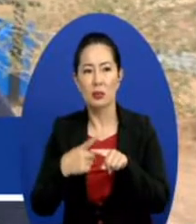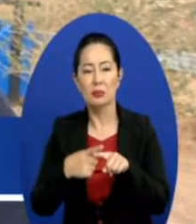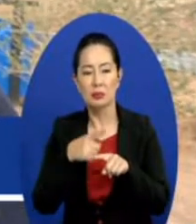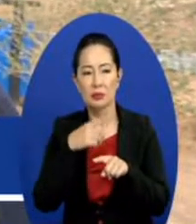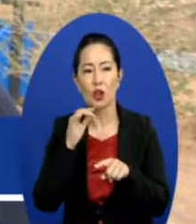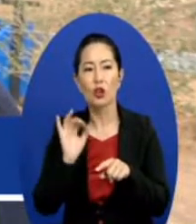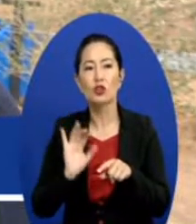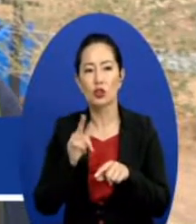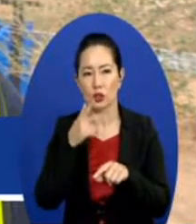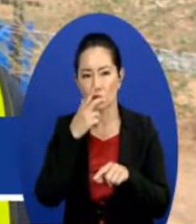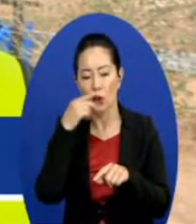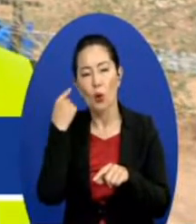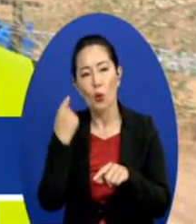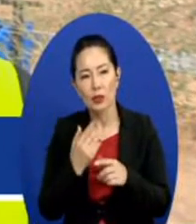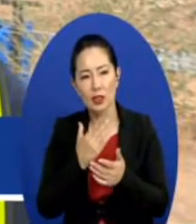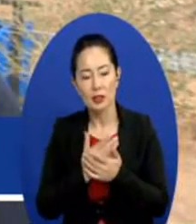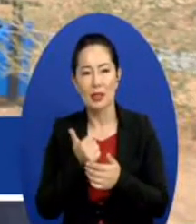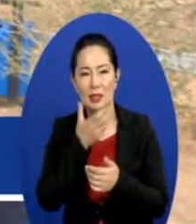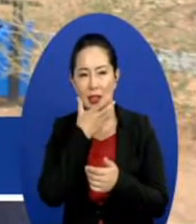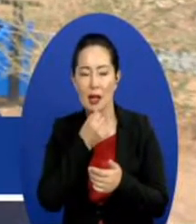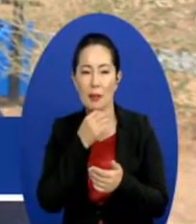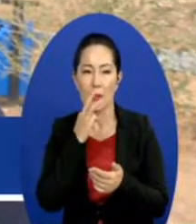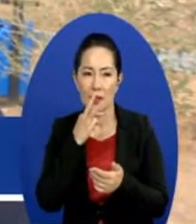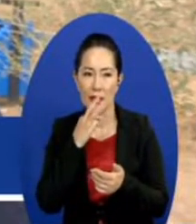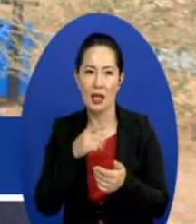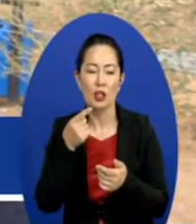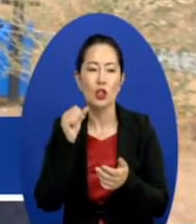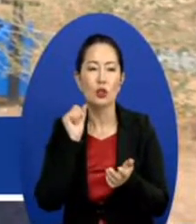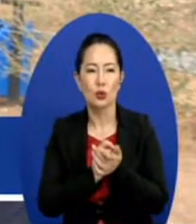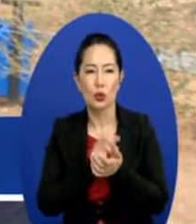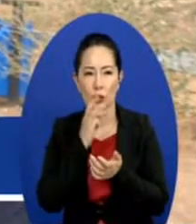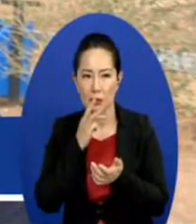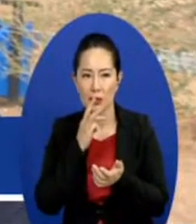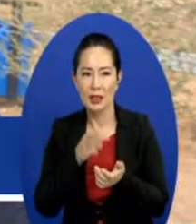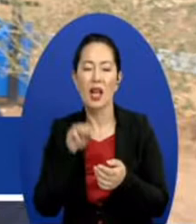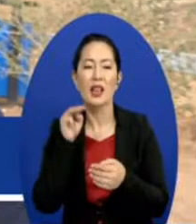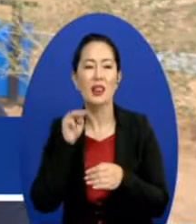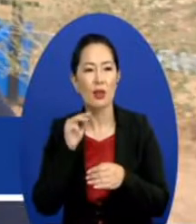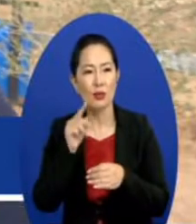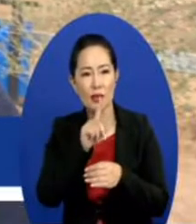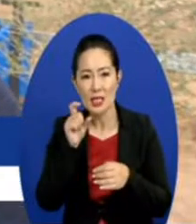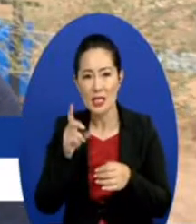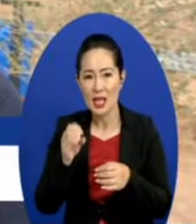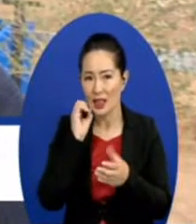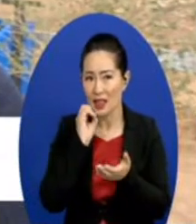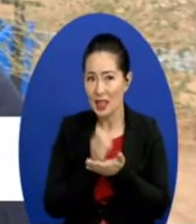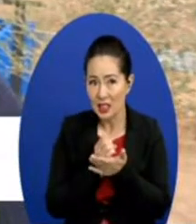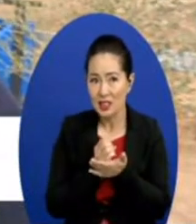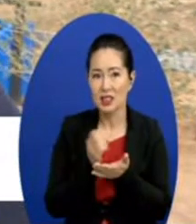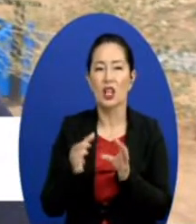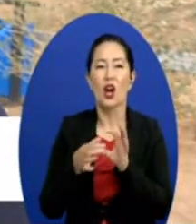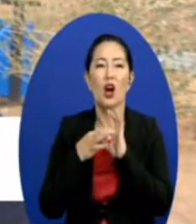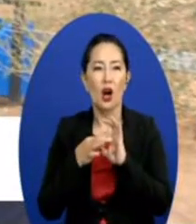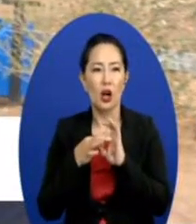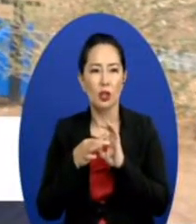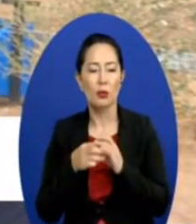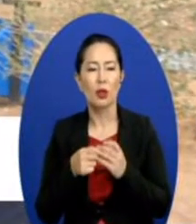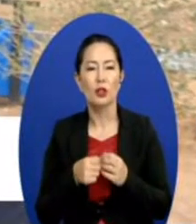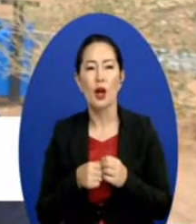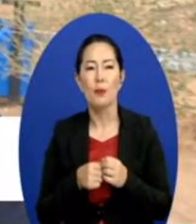ийм хүлээлт байгаа. Таатай мэдээ энэ бол маш чухал юм аа. Ягаад гэвэл тэтгэврийн дэглэхтэй холбоотой одоо